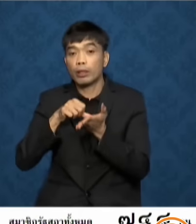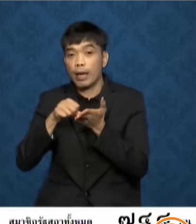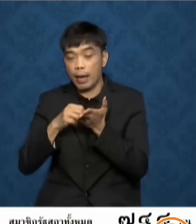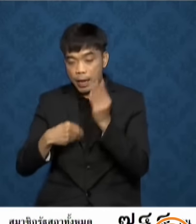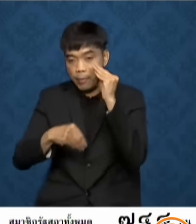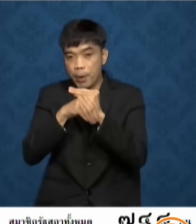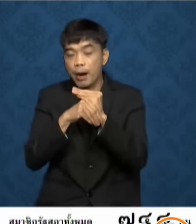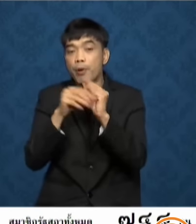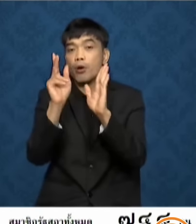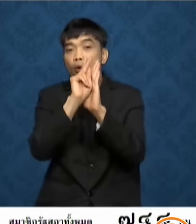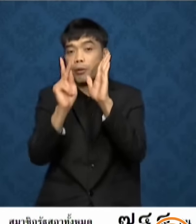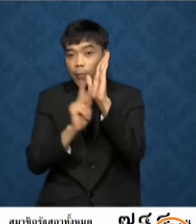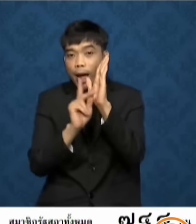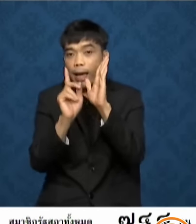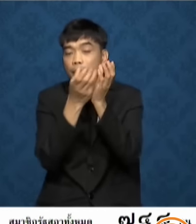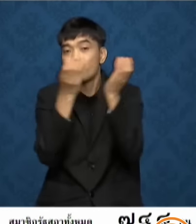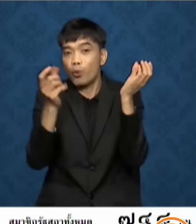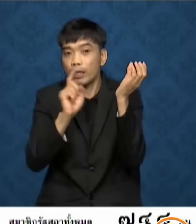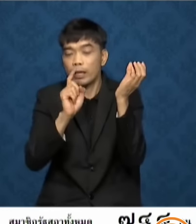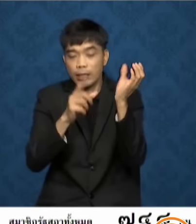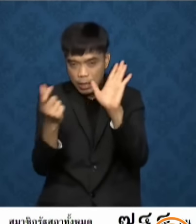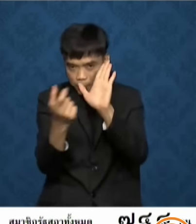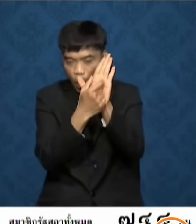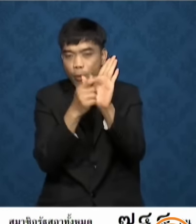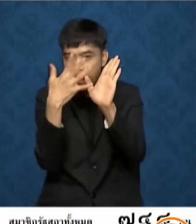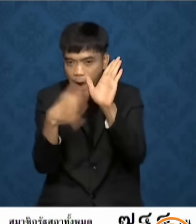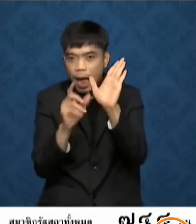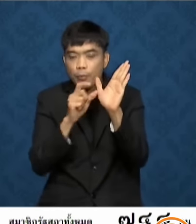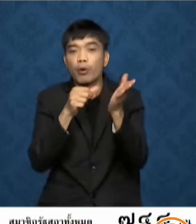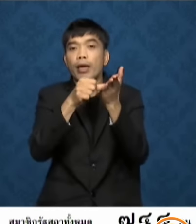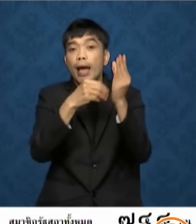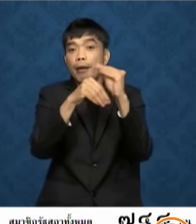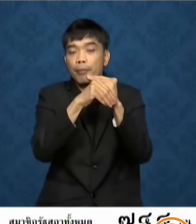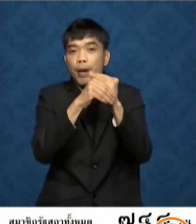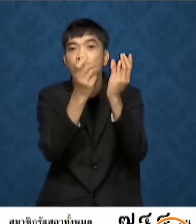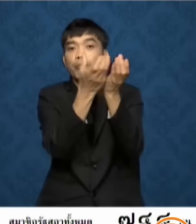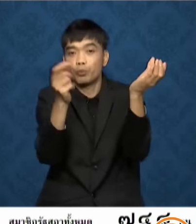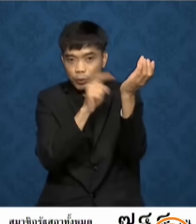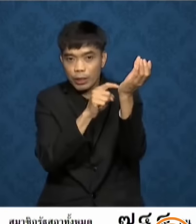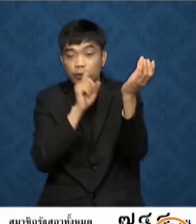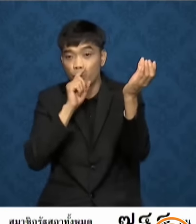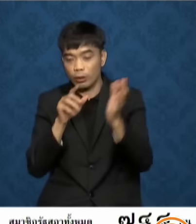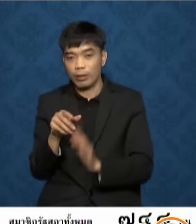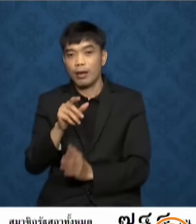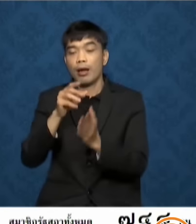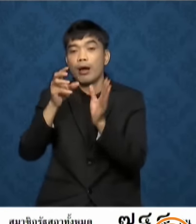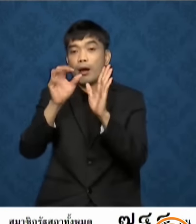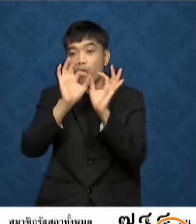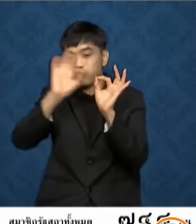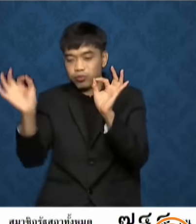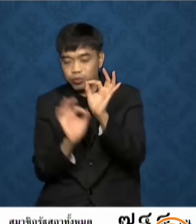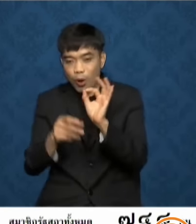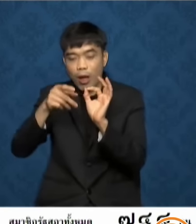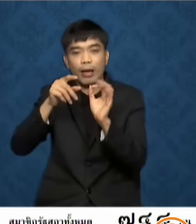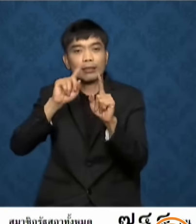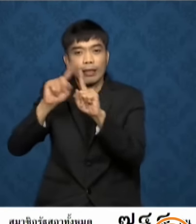ศ 122นั่หมายความวาหากลางดงกาวผ่านคามผ่ชอบสามวาระ